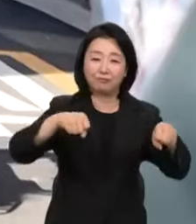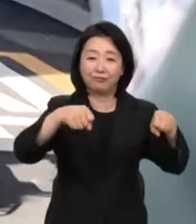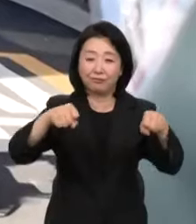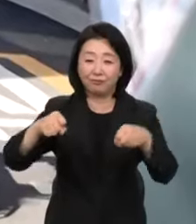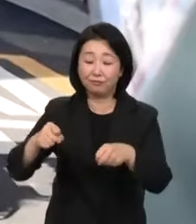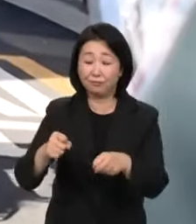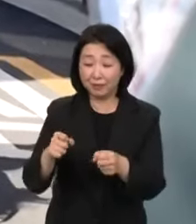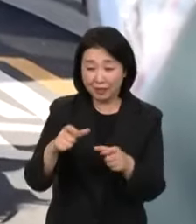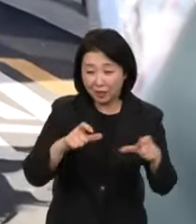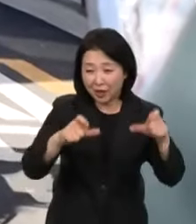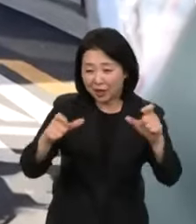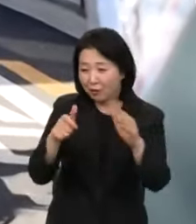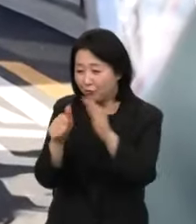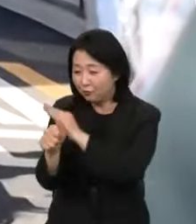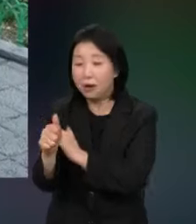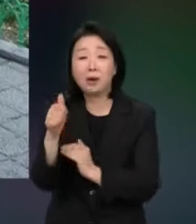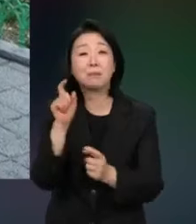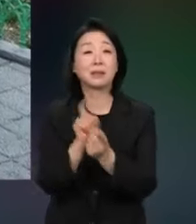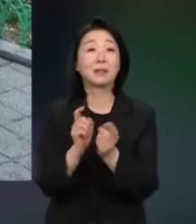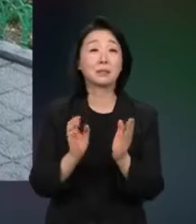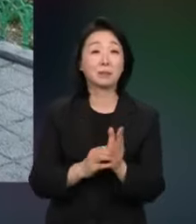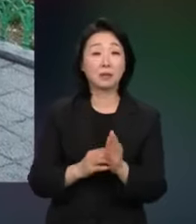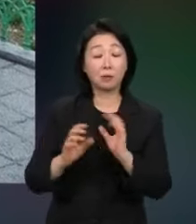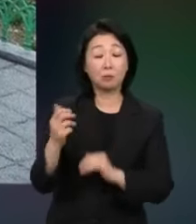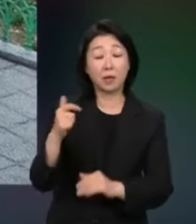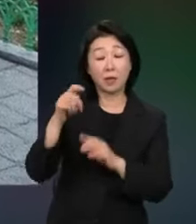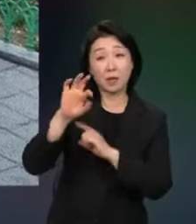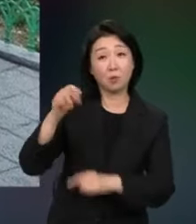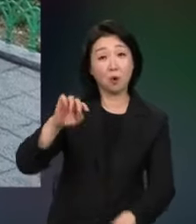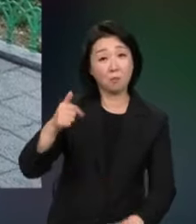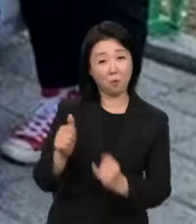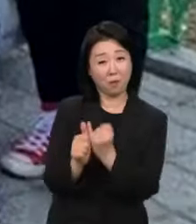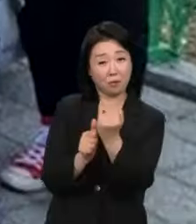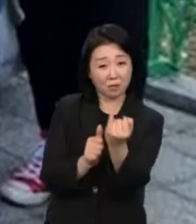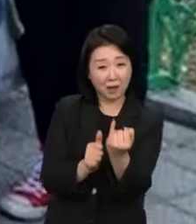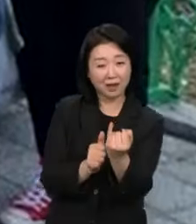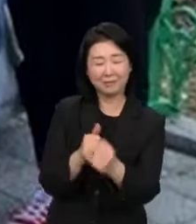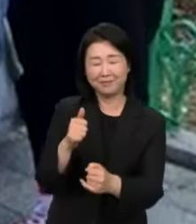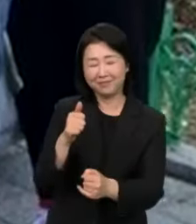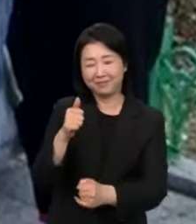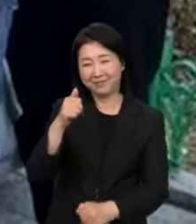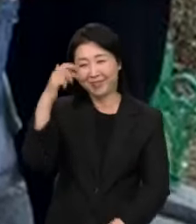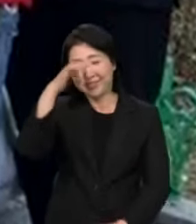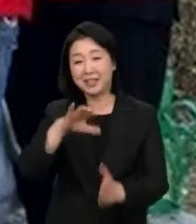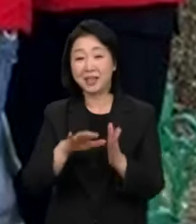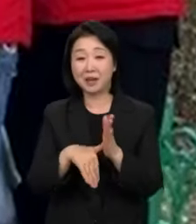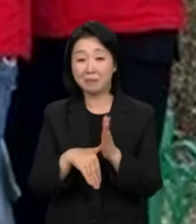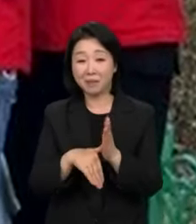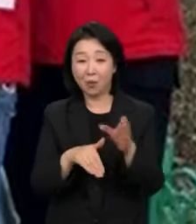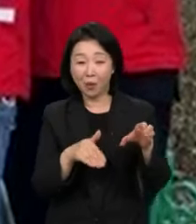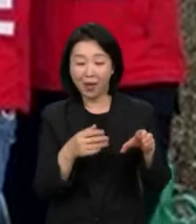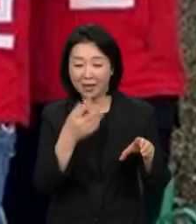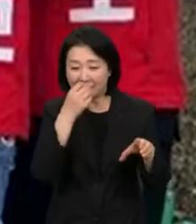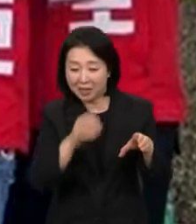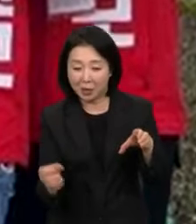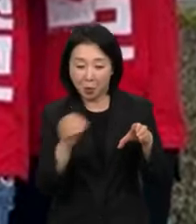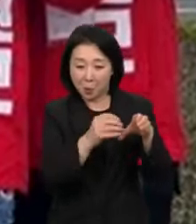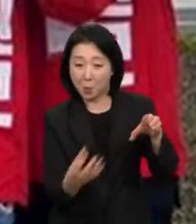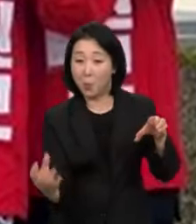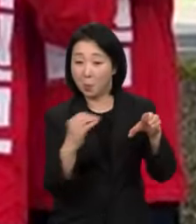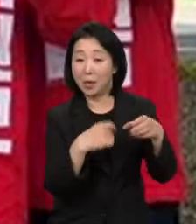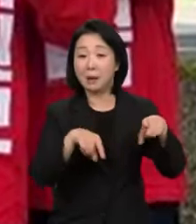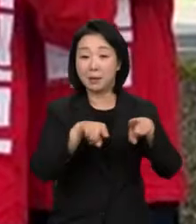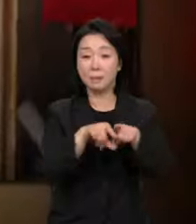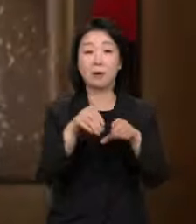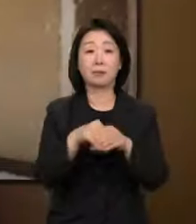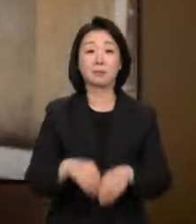구석구석을 찾았습니다. 국민의힘 이원모 후보의 배우자는 산책을 하며 쓰레기를 줍는 플러깅을 거리 선거운동에